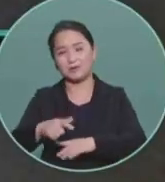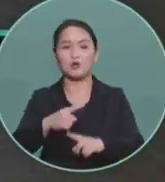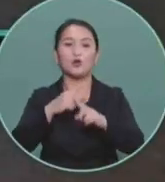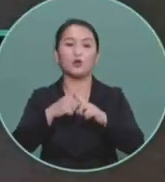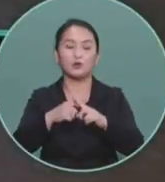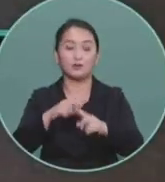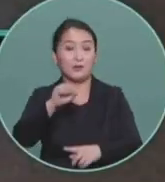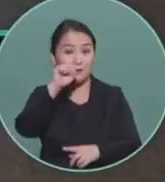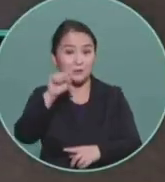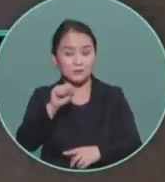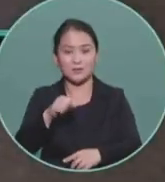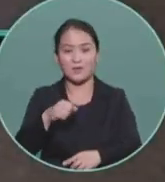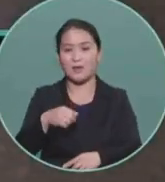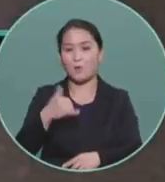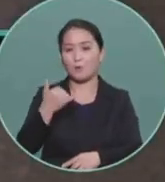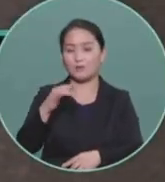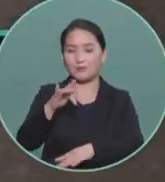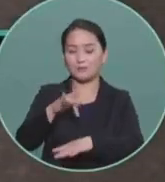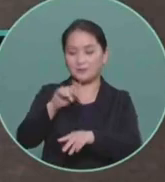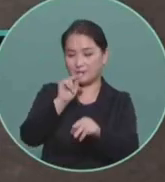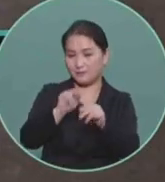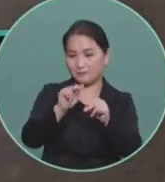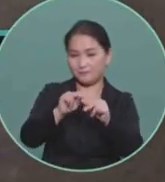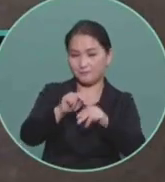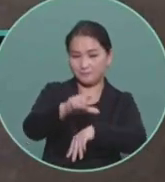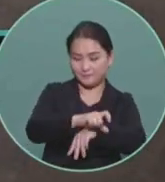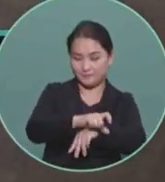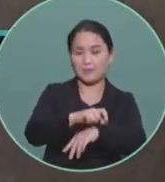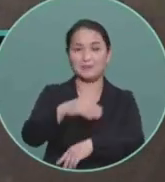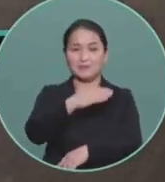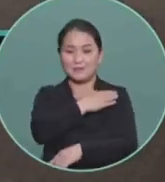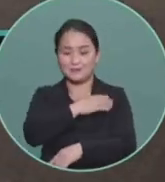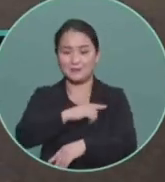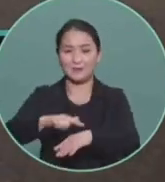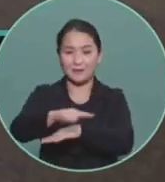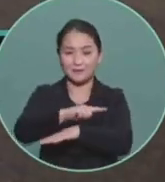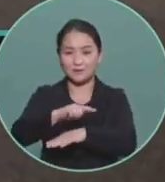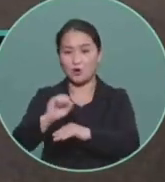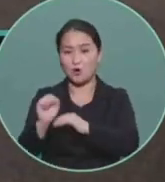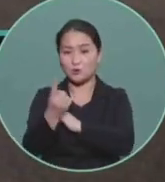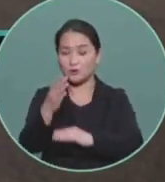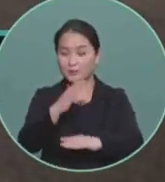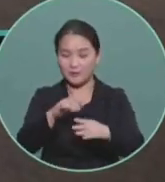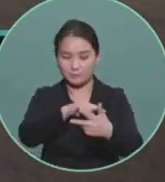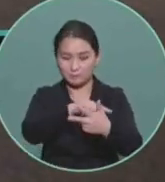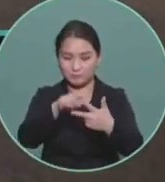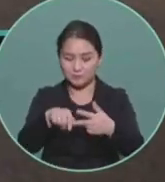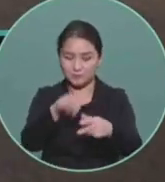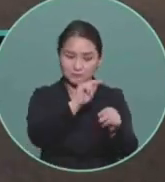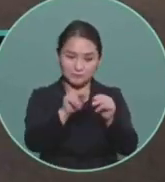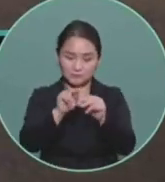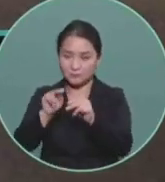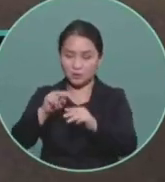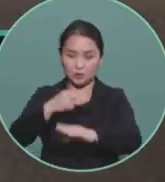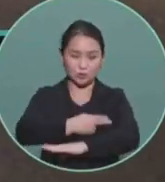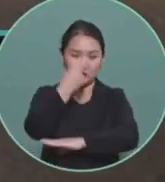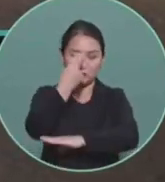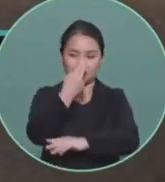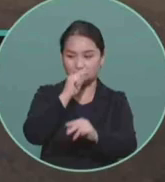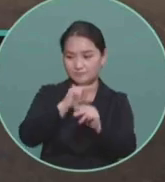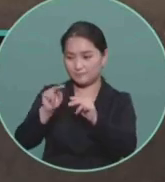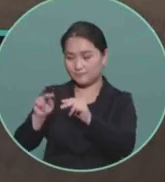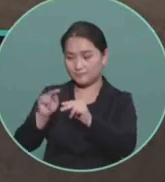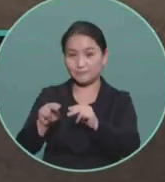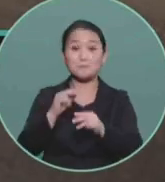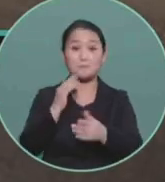хоройтой асуудал. Энэ дээр нийслэлийн мэрэгжлийн яналтын газар, нийслэлийн цагдаагийн газар, онцгой байдлын газар гэдээ хамтарсан шалгалт хийгээд бүх төвчөд төр хяналт